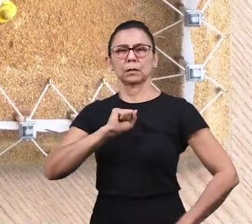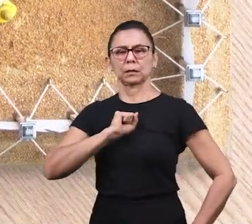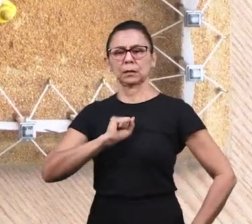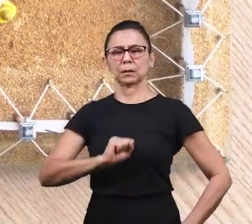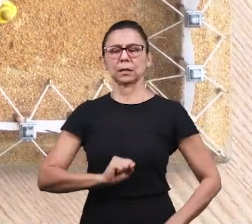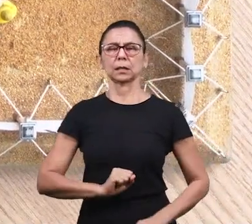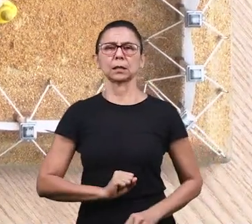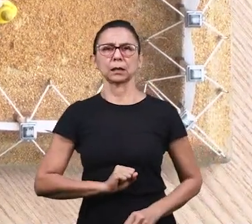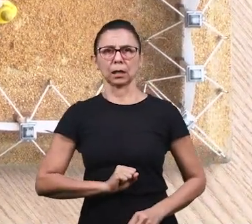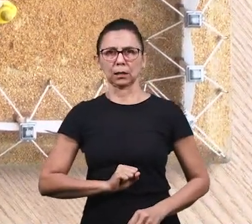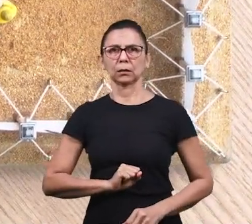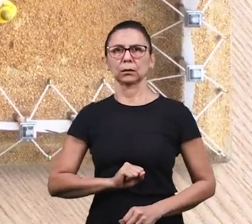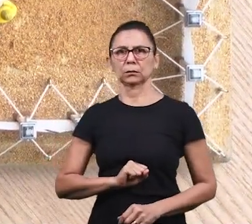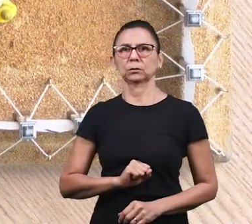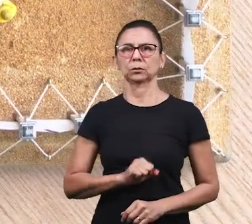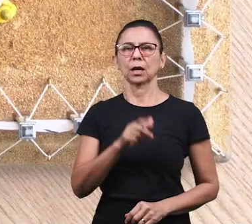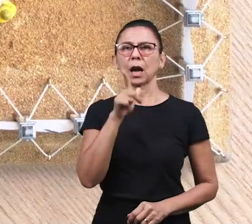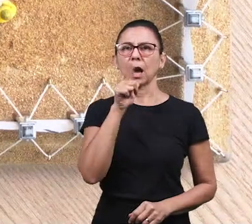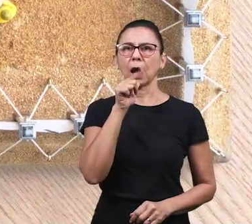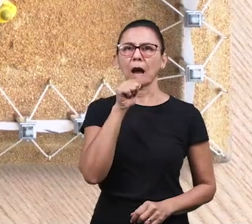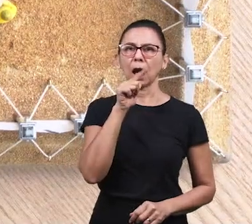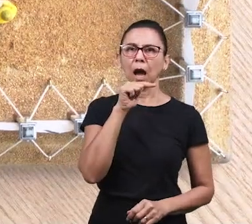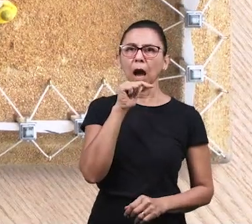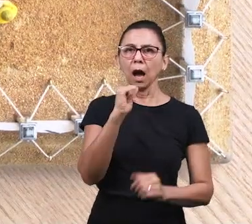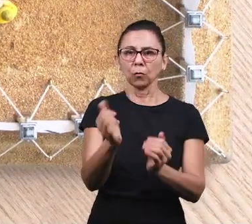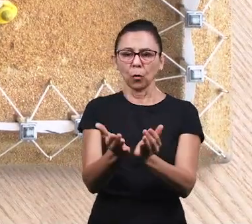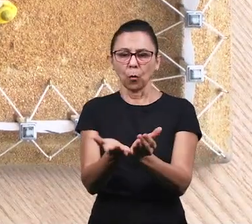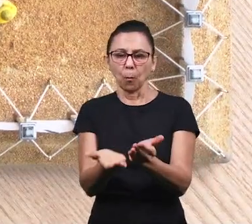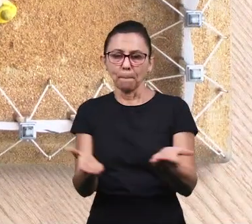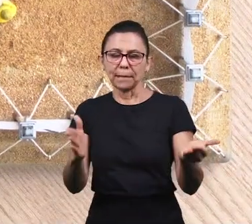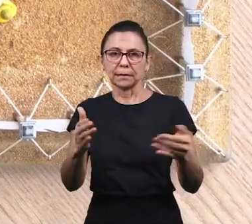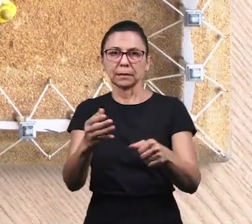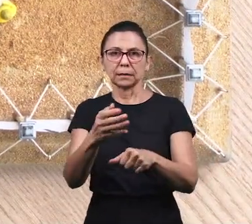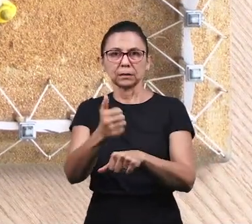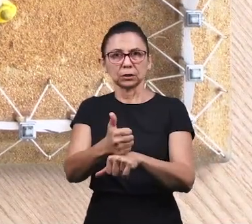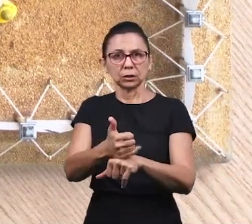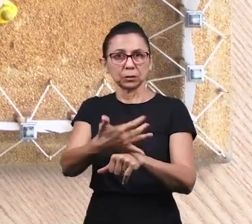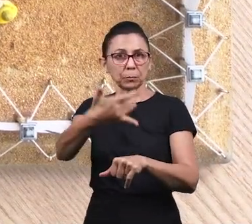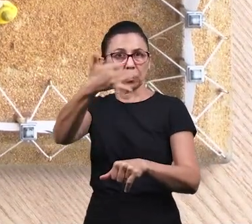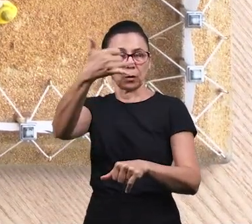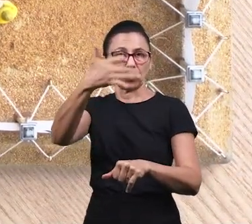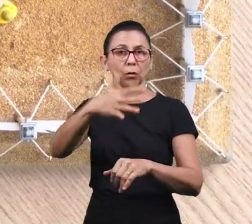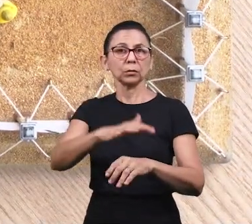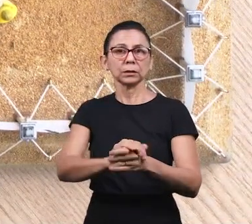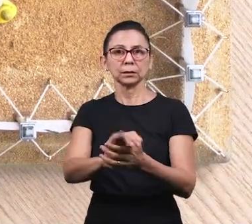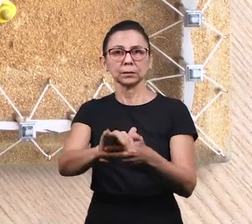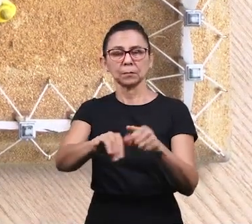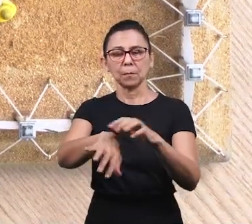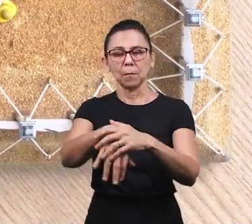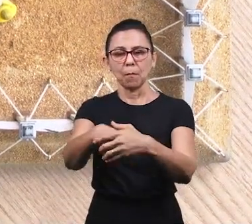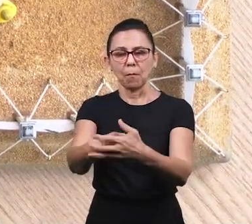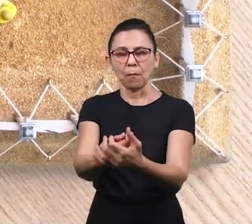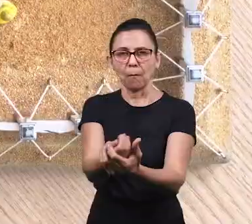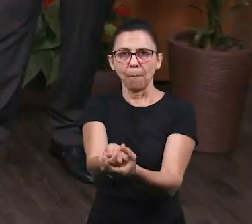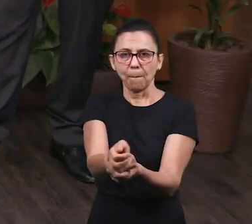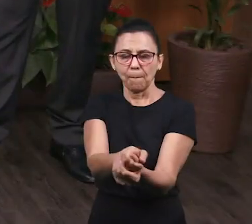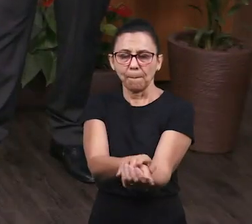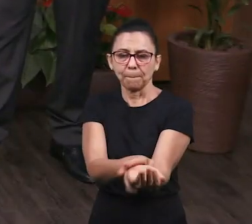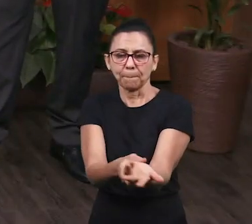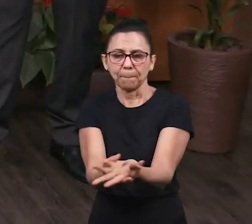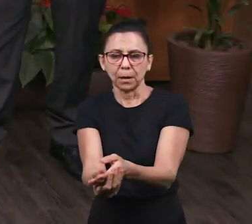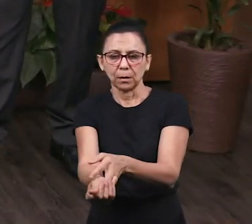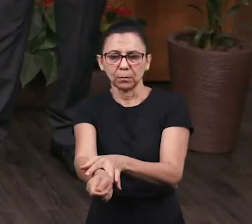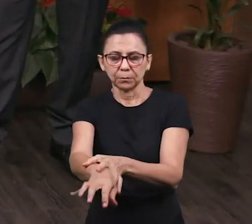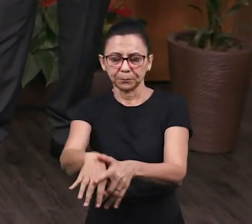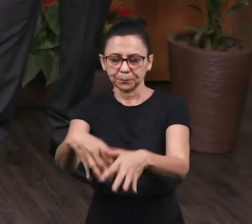l'eau de la bassine de bronze pour laver les mains afin qu'ensuite